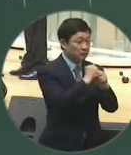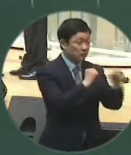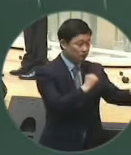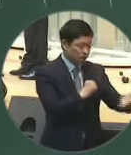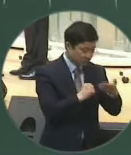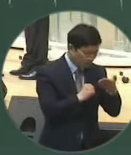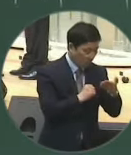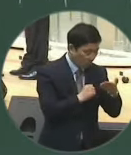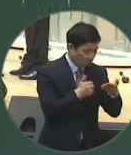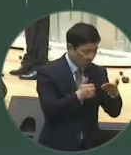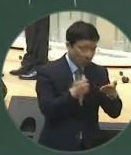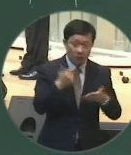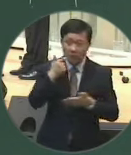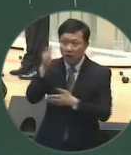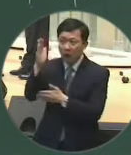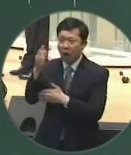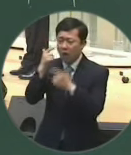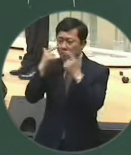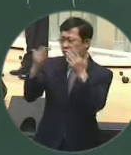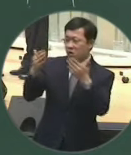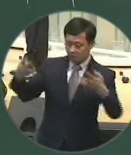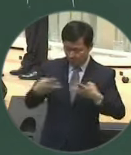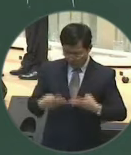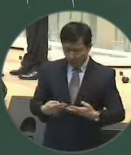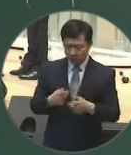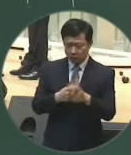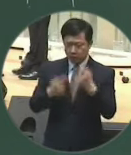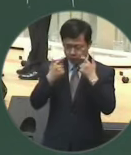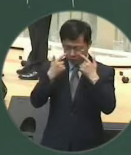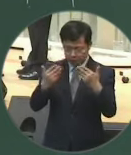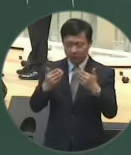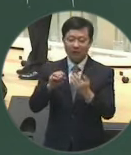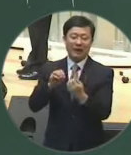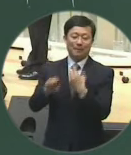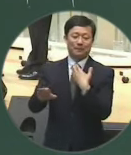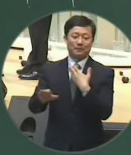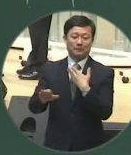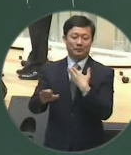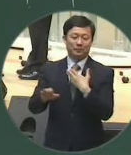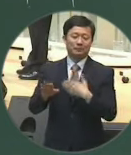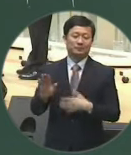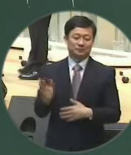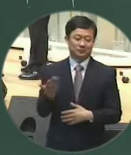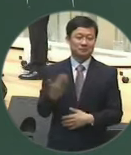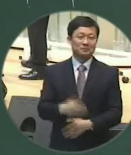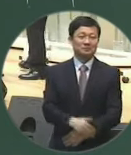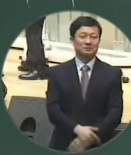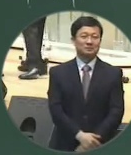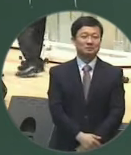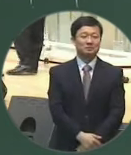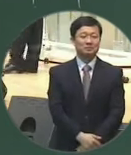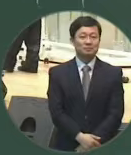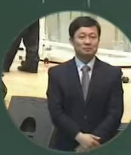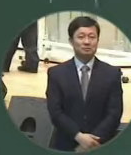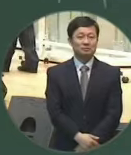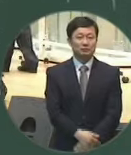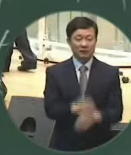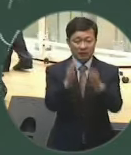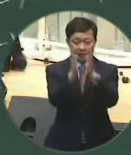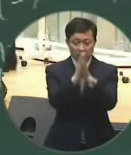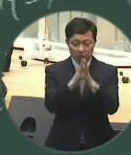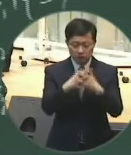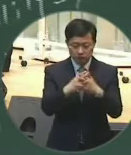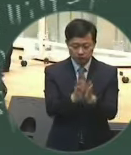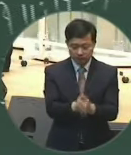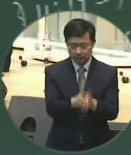가까운 현장이니까. Now, but that message that your pastor has given to you at your own churches will be much more of an answer for you because it's a closer field. 그리고 기도 수첩 한번